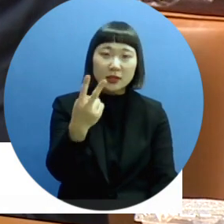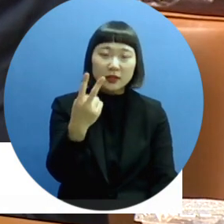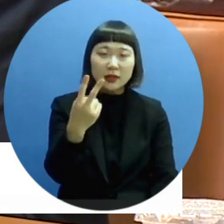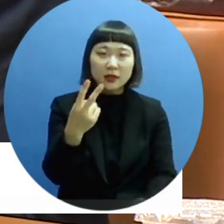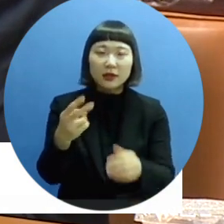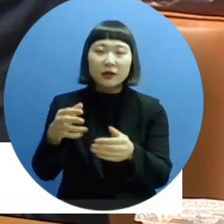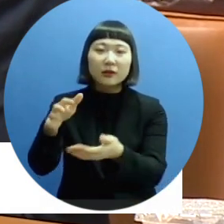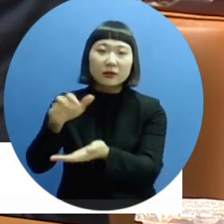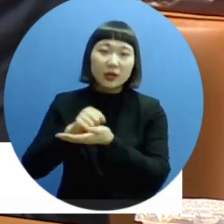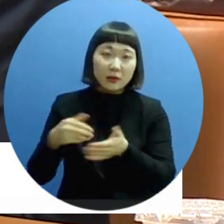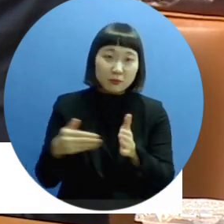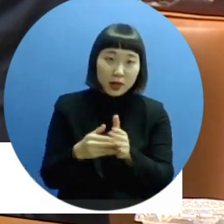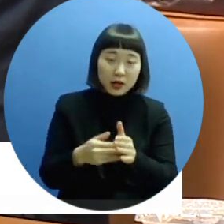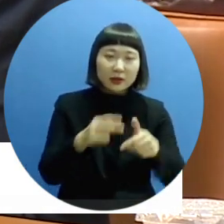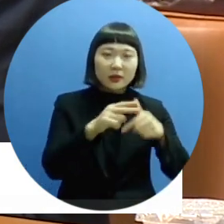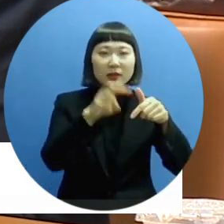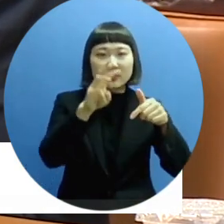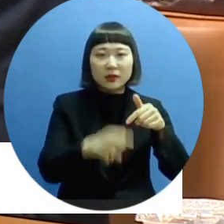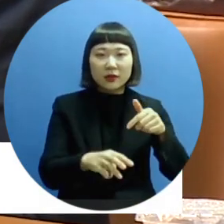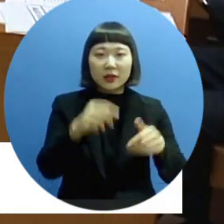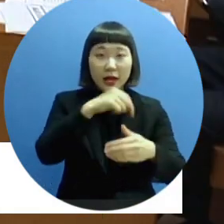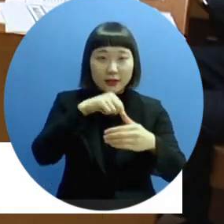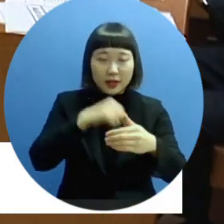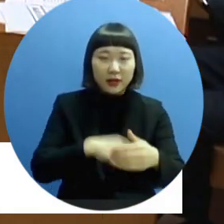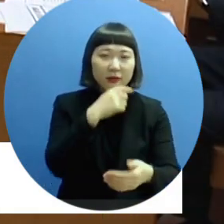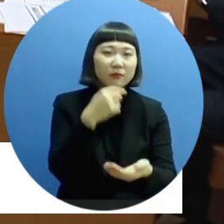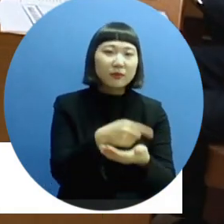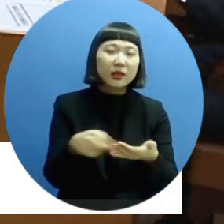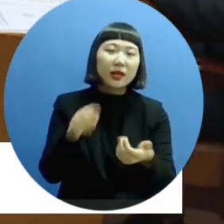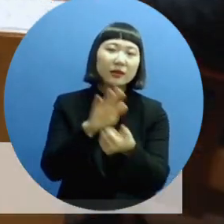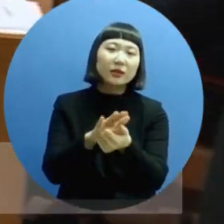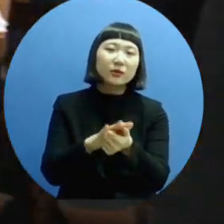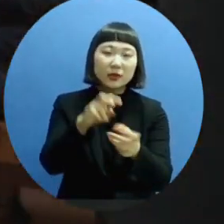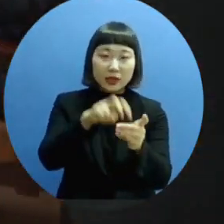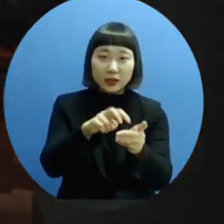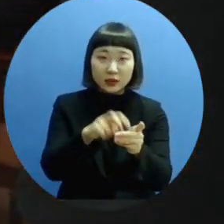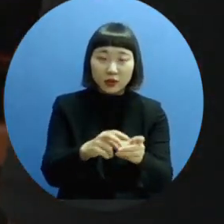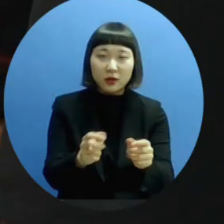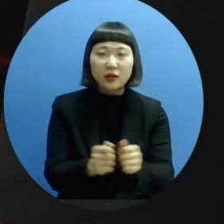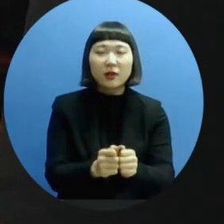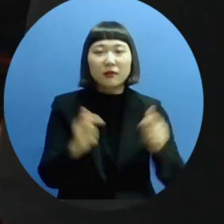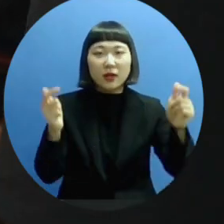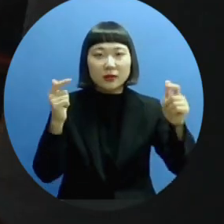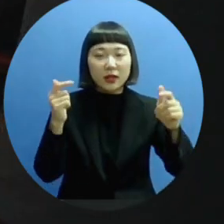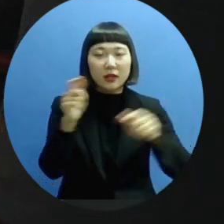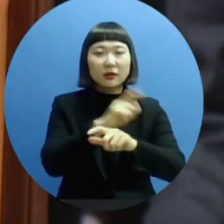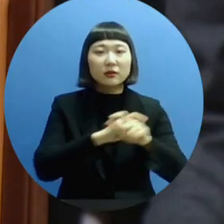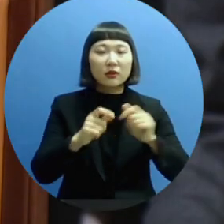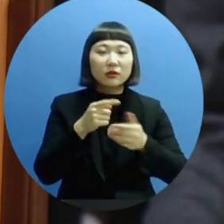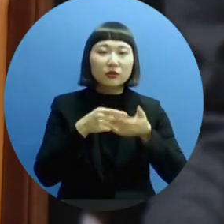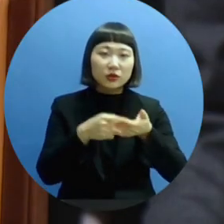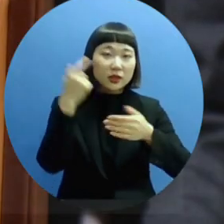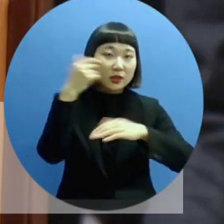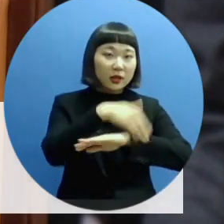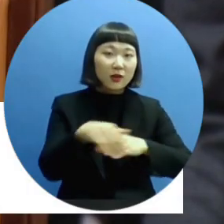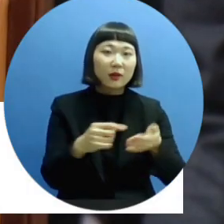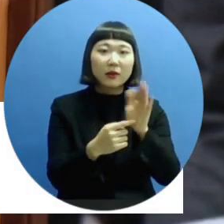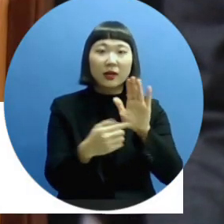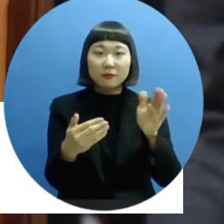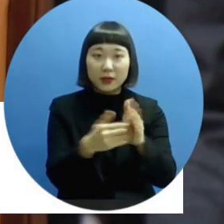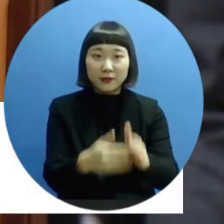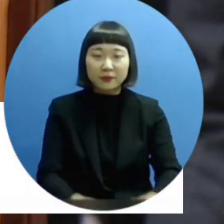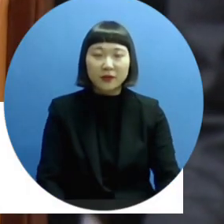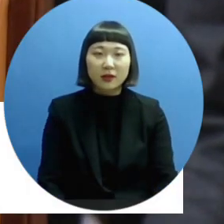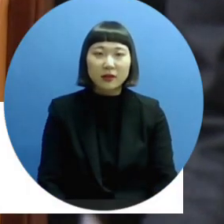주택도시보증공사는 인천 내 피해지원센터 설치 추진 계획을 밝혔습니다. 저희 공사는 앞으로 인천